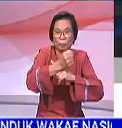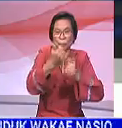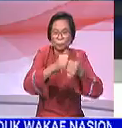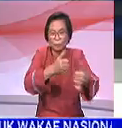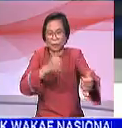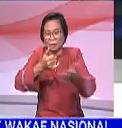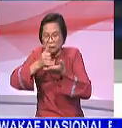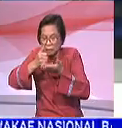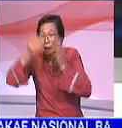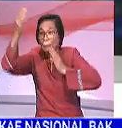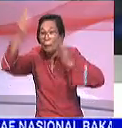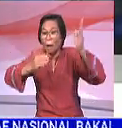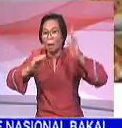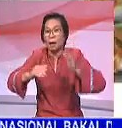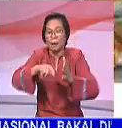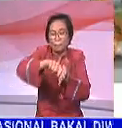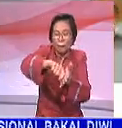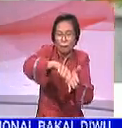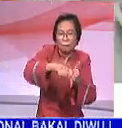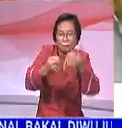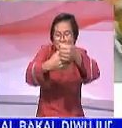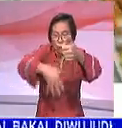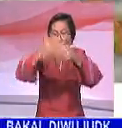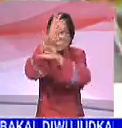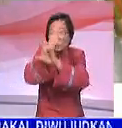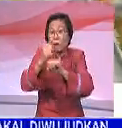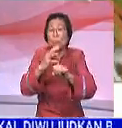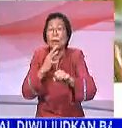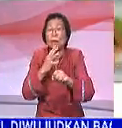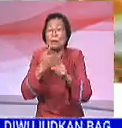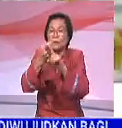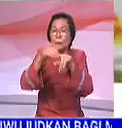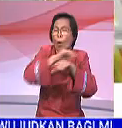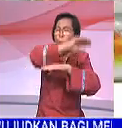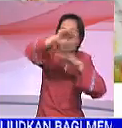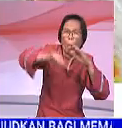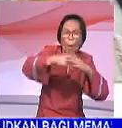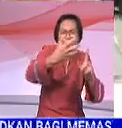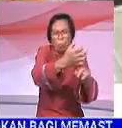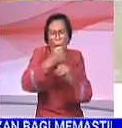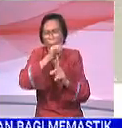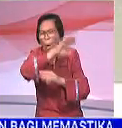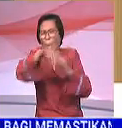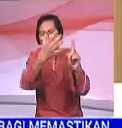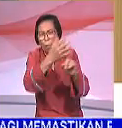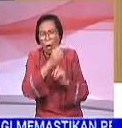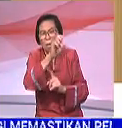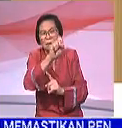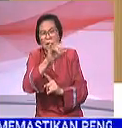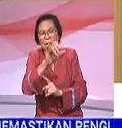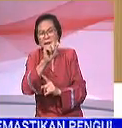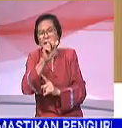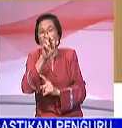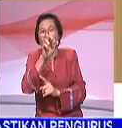mencegah dadah Malaysia pemadam chauhan Serawak berkata daripada keseluruhan rampasan tersebut sabu